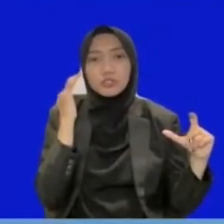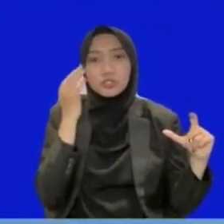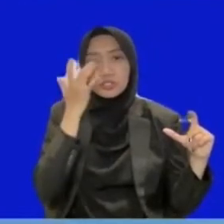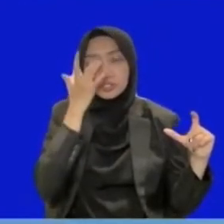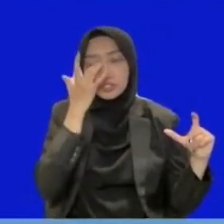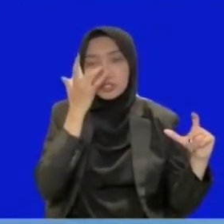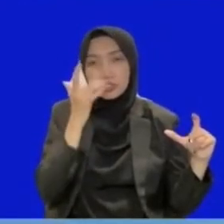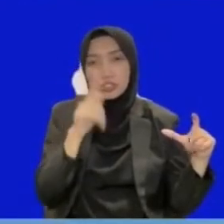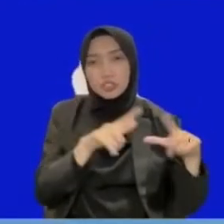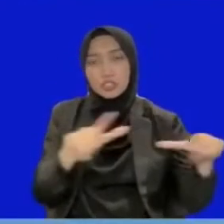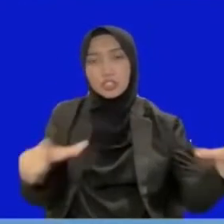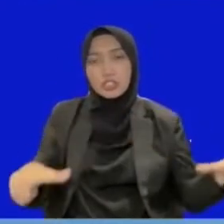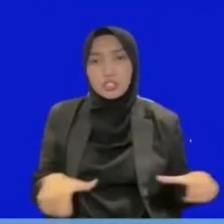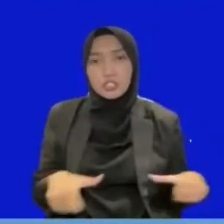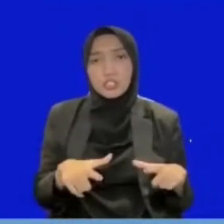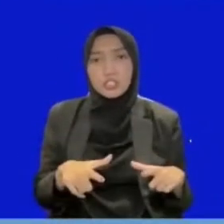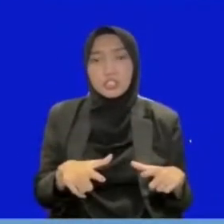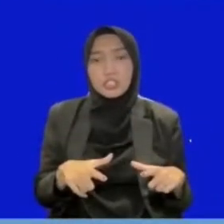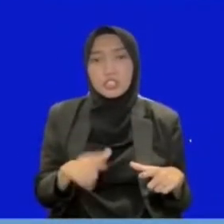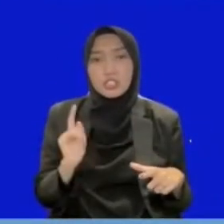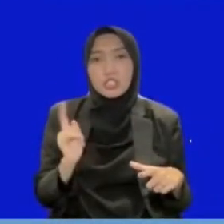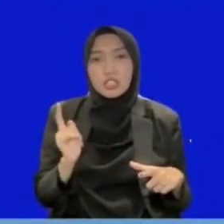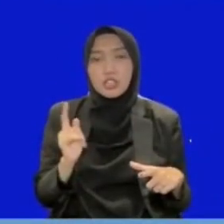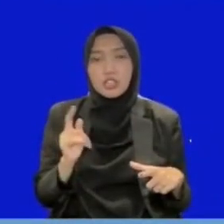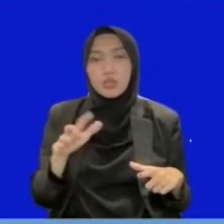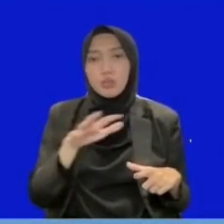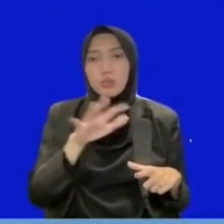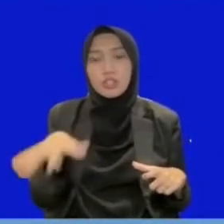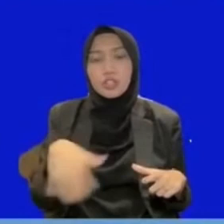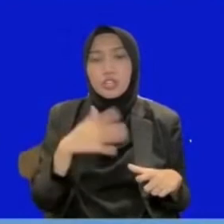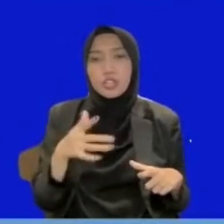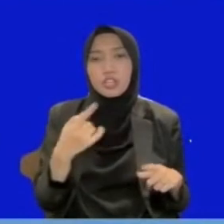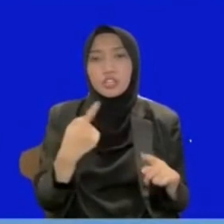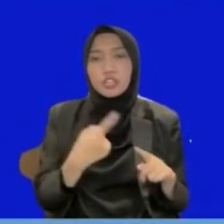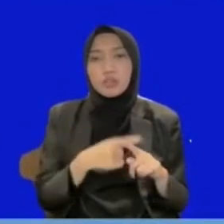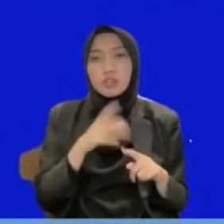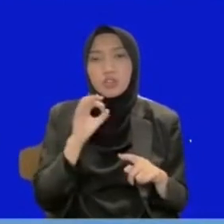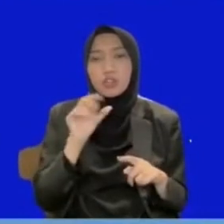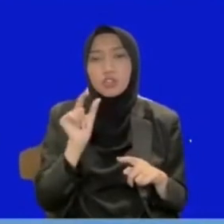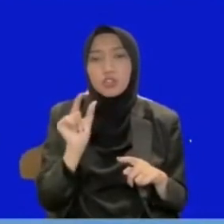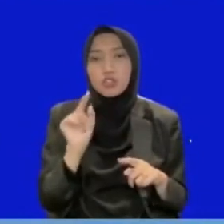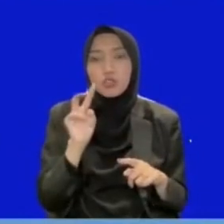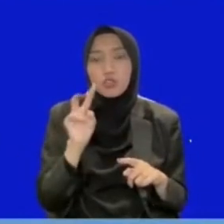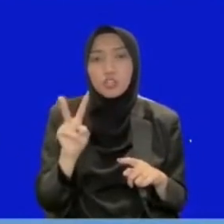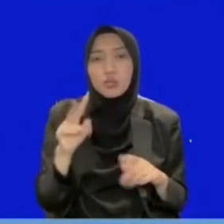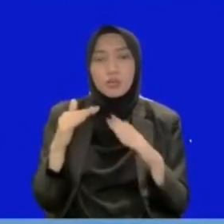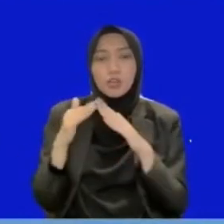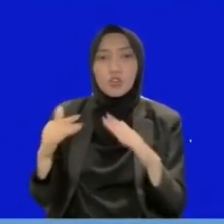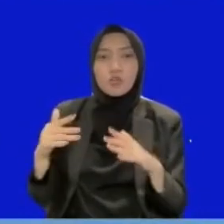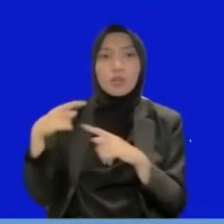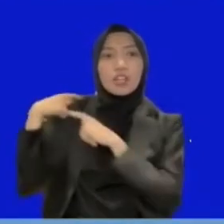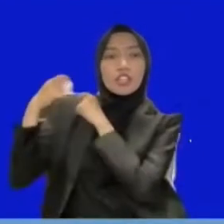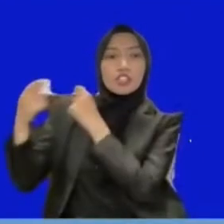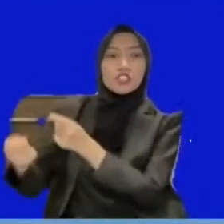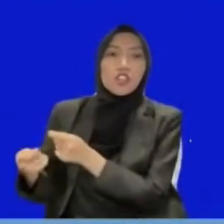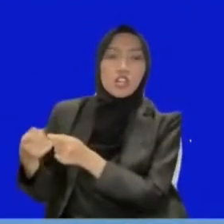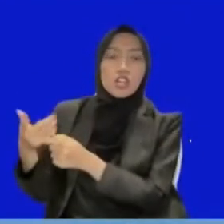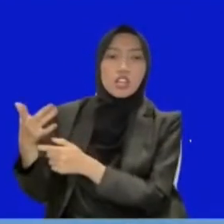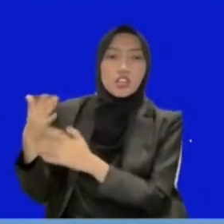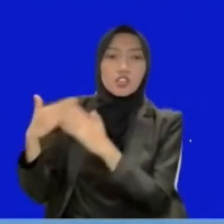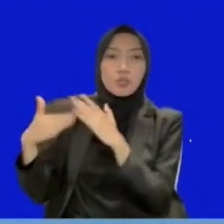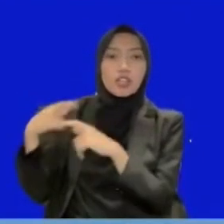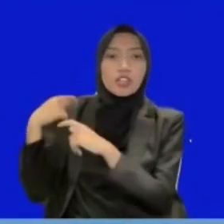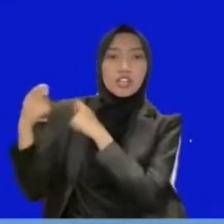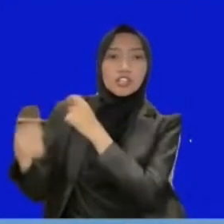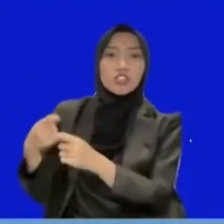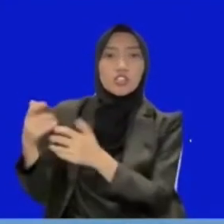landscape rural landscape tadi adalah nilai tambahan untuk OUV. Di antaranya adalah rumah tradisional. Di sebelah sana itu rumah